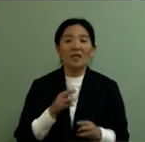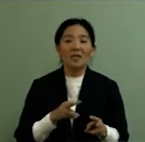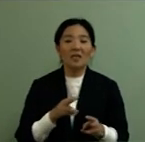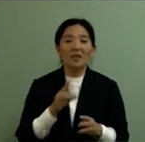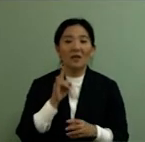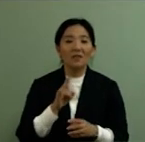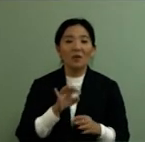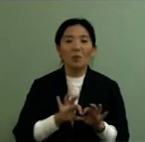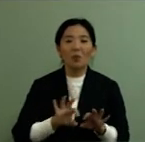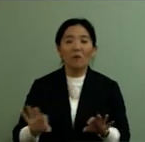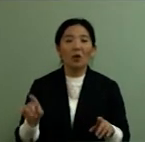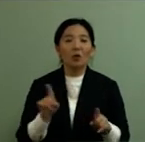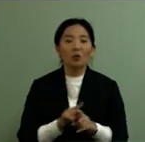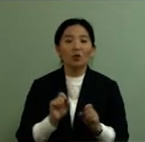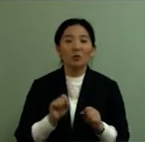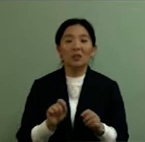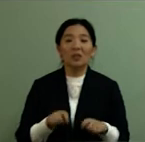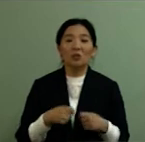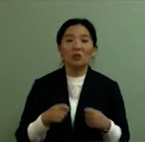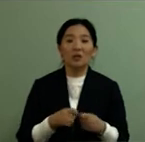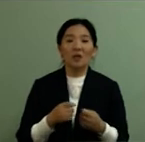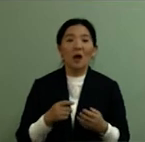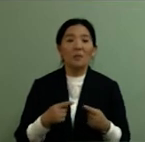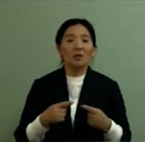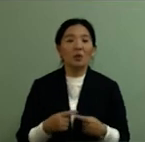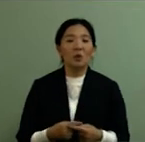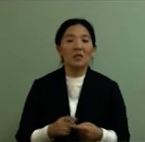нефтепровода, которые тоже могут разрушать